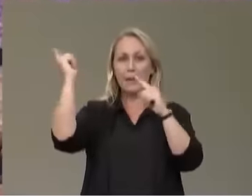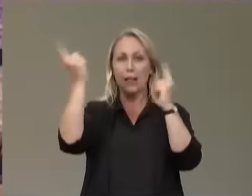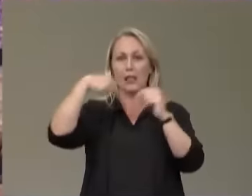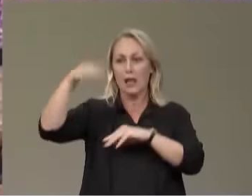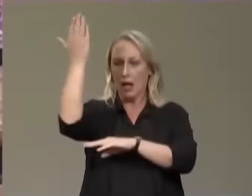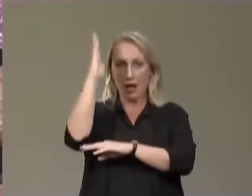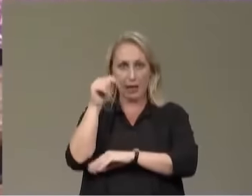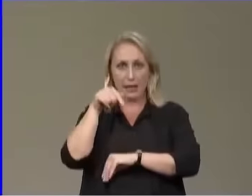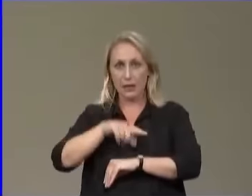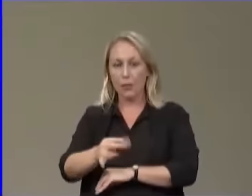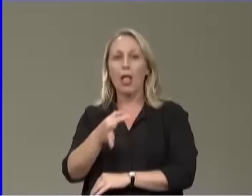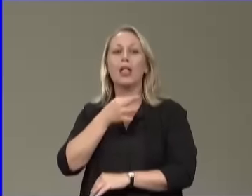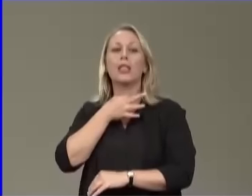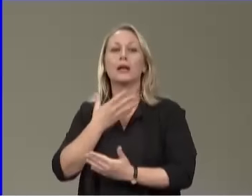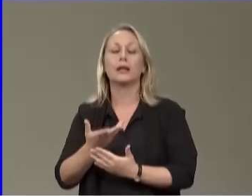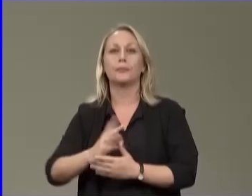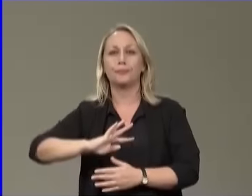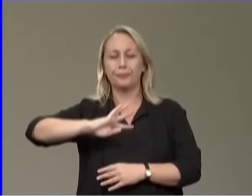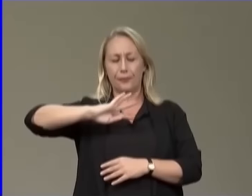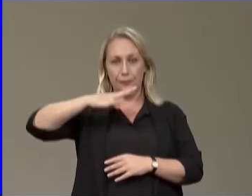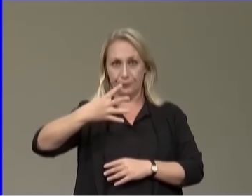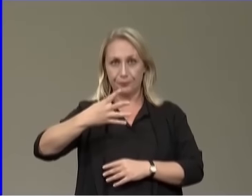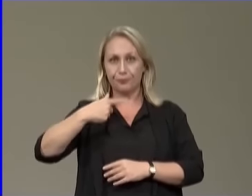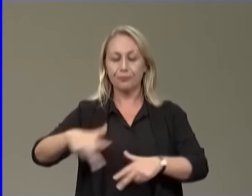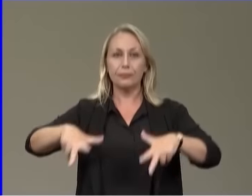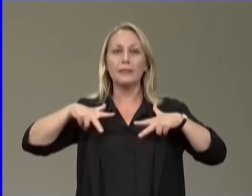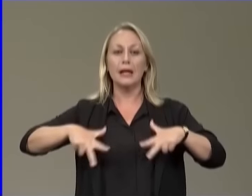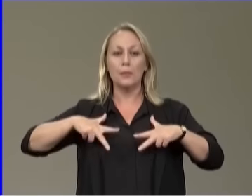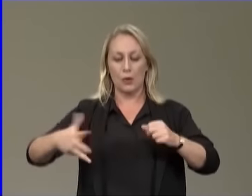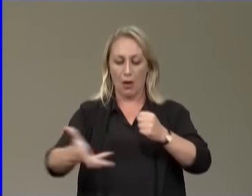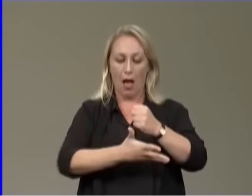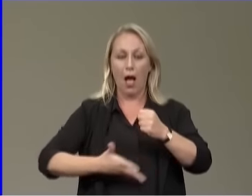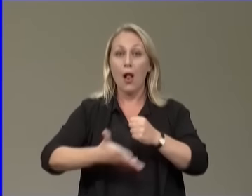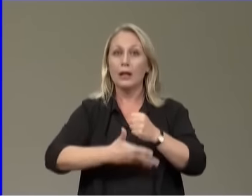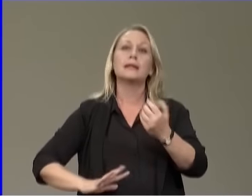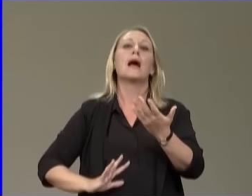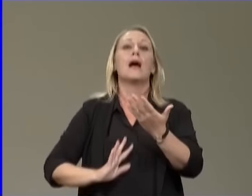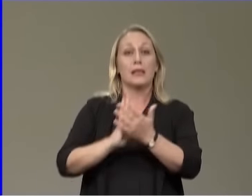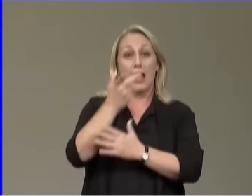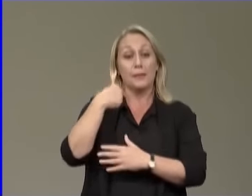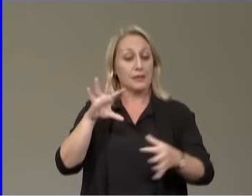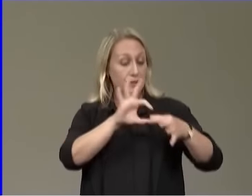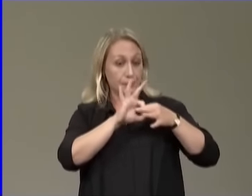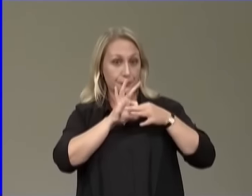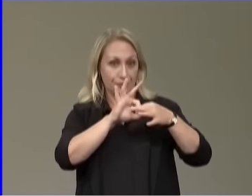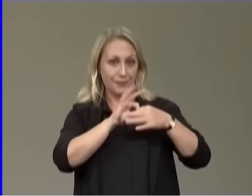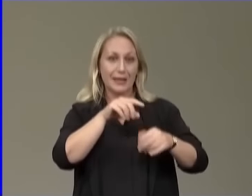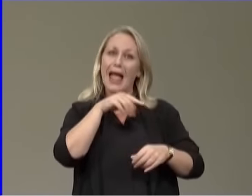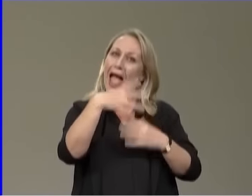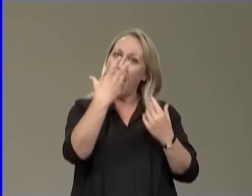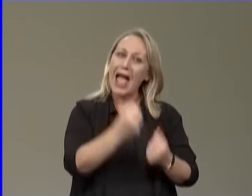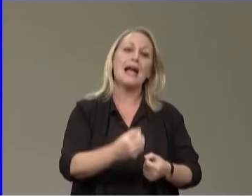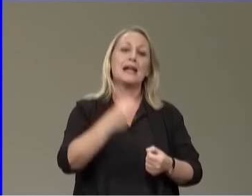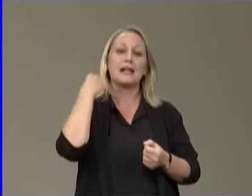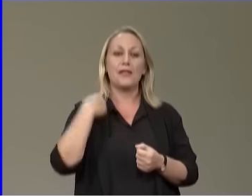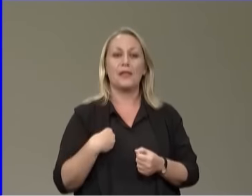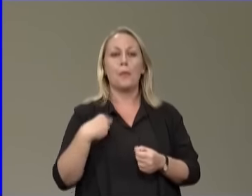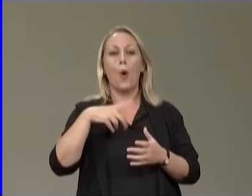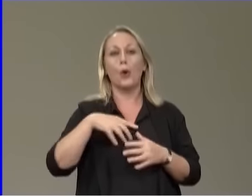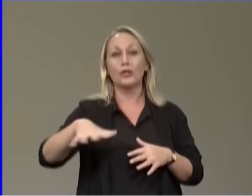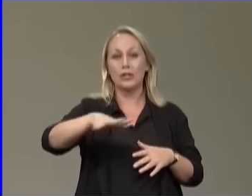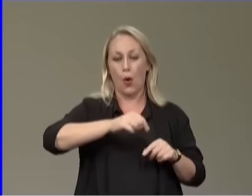τέταρτον, θα δουλέψουμε μαζί με το Υπουργείο Αγροτικής Ανάπτυξης, το οποίο, όπως ξέρετε, έχει πολλές αδρανείς δημόσιες γεές,